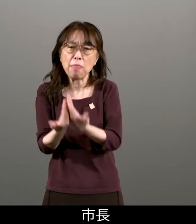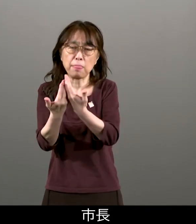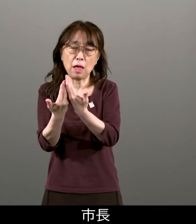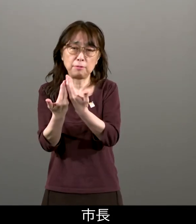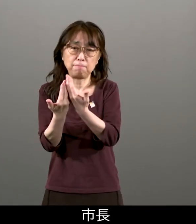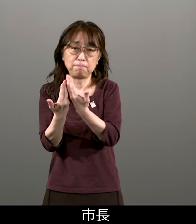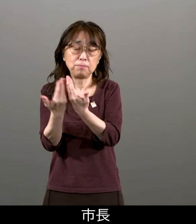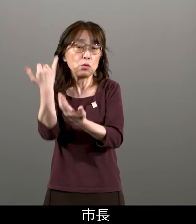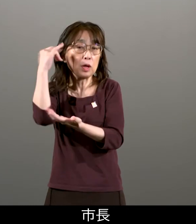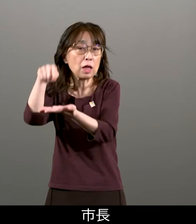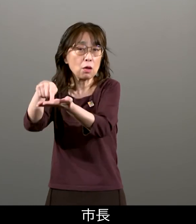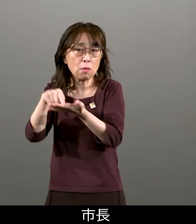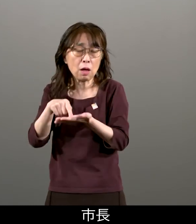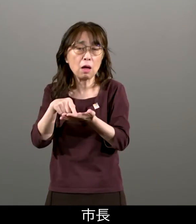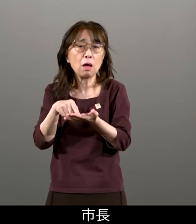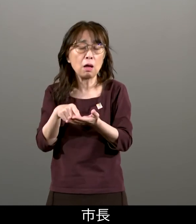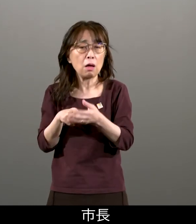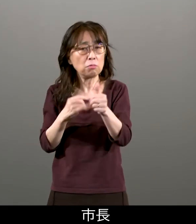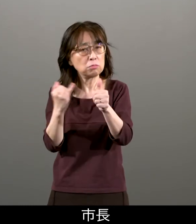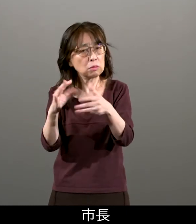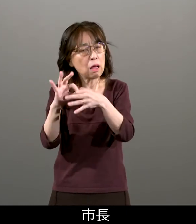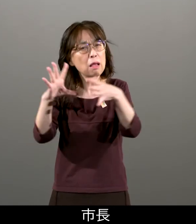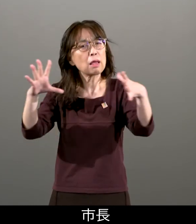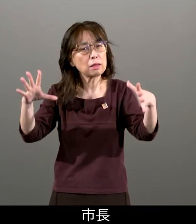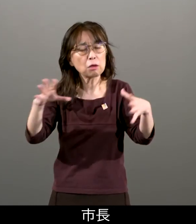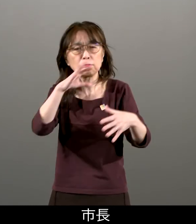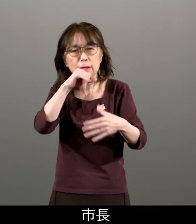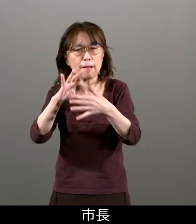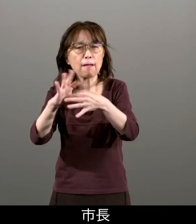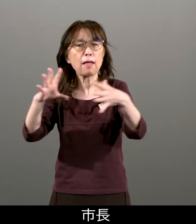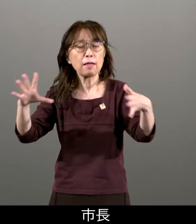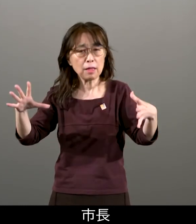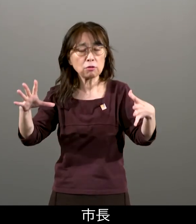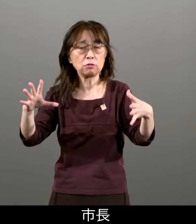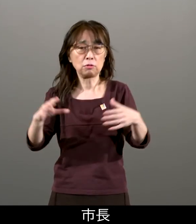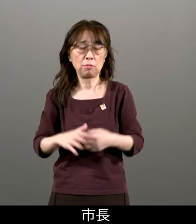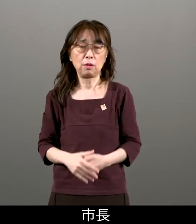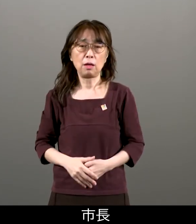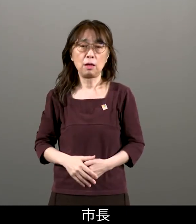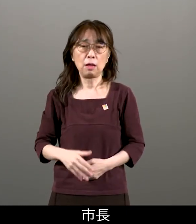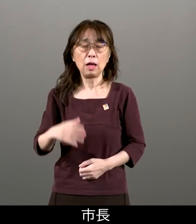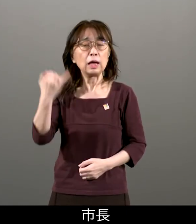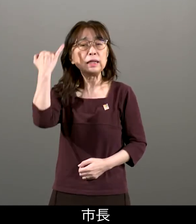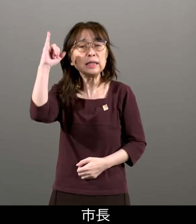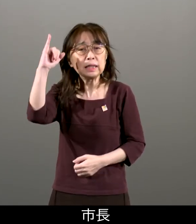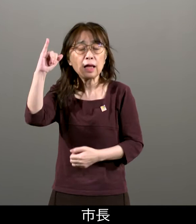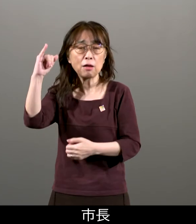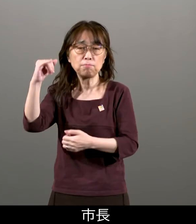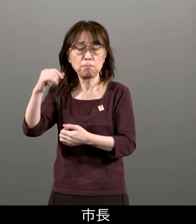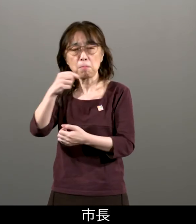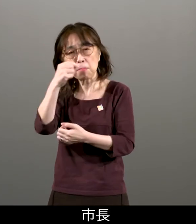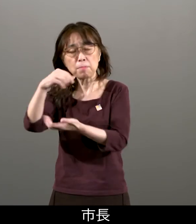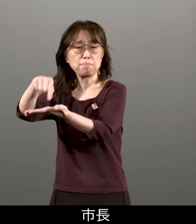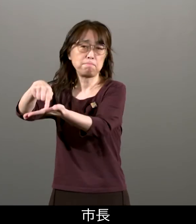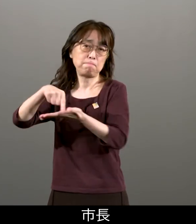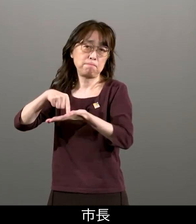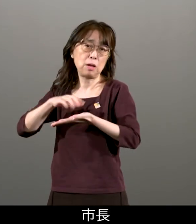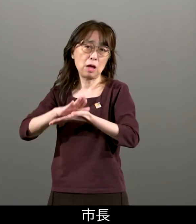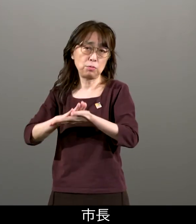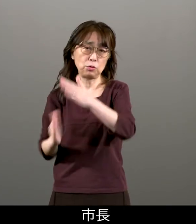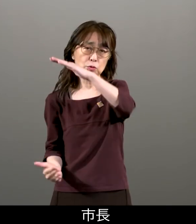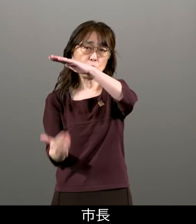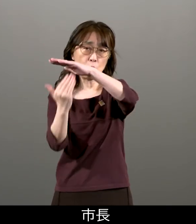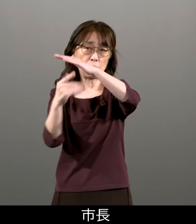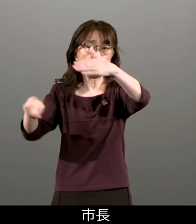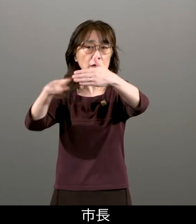ましては、性別や世代を問わず一定程度のご意見をいただいておりまして、その上位としては